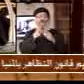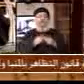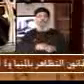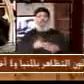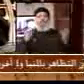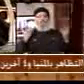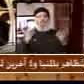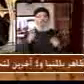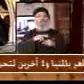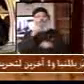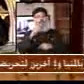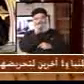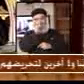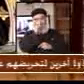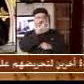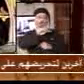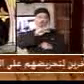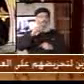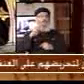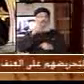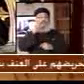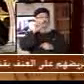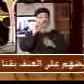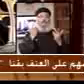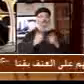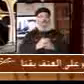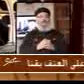في واحد عنده شح، كم عندك؟